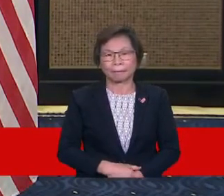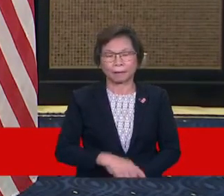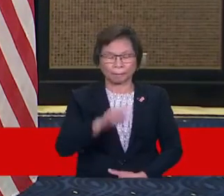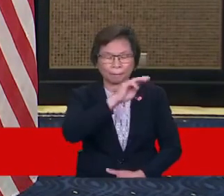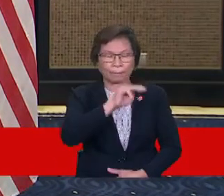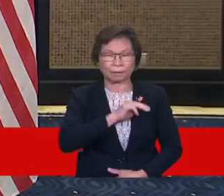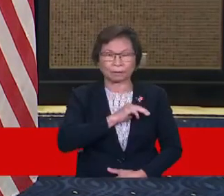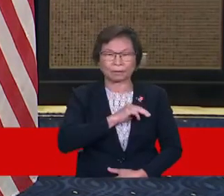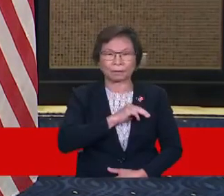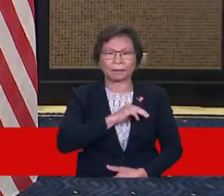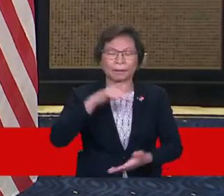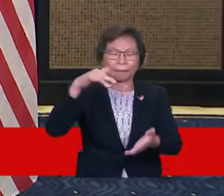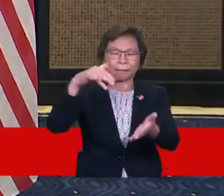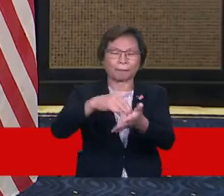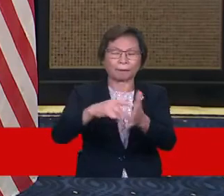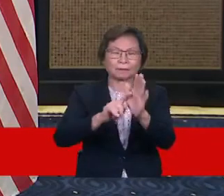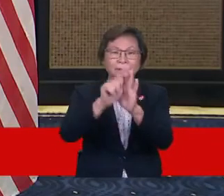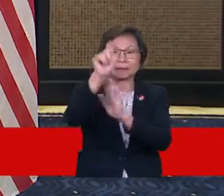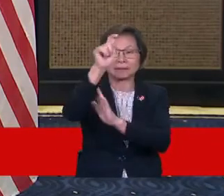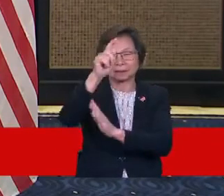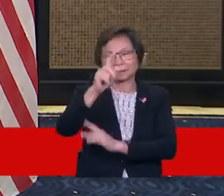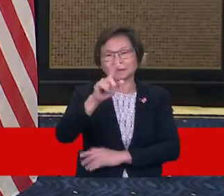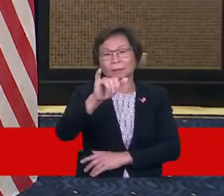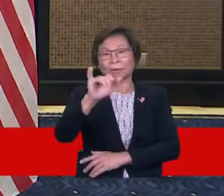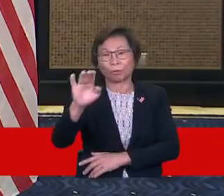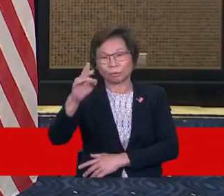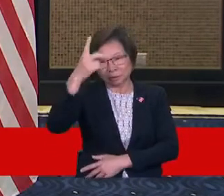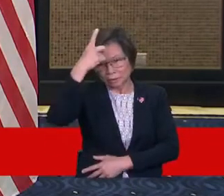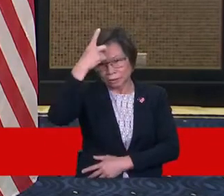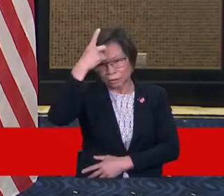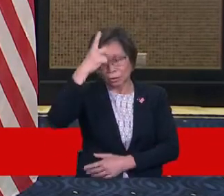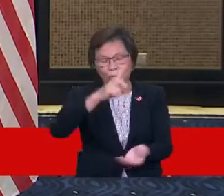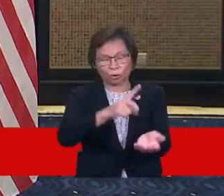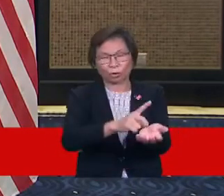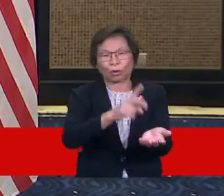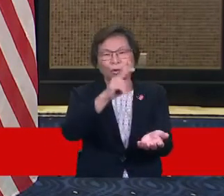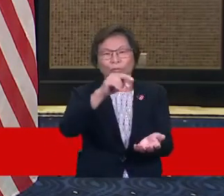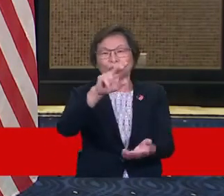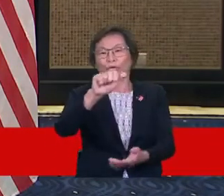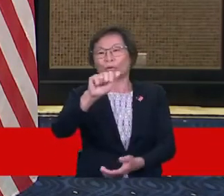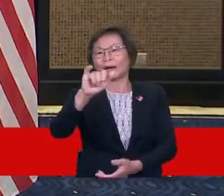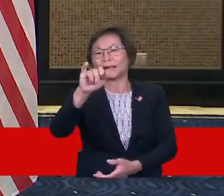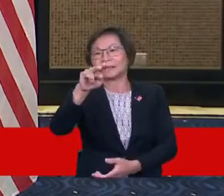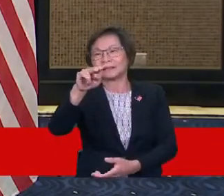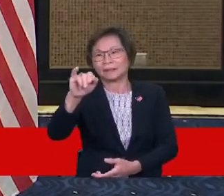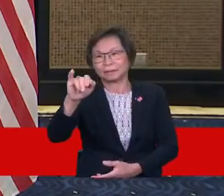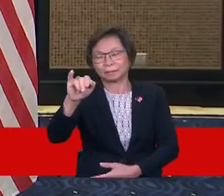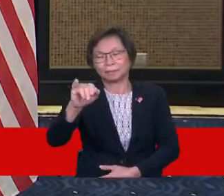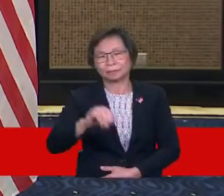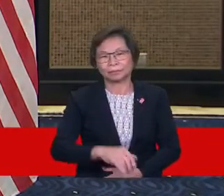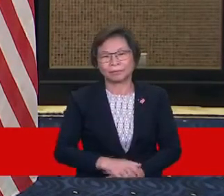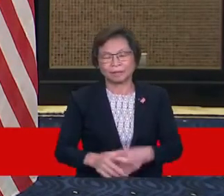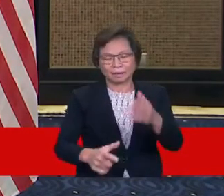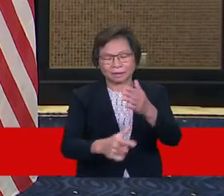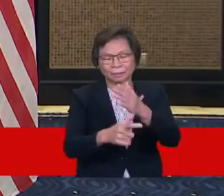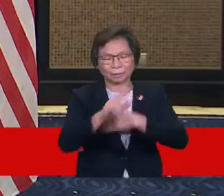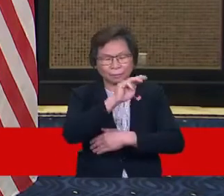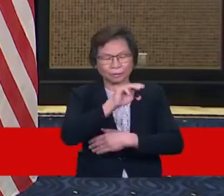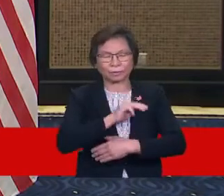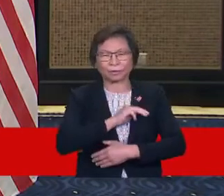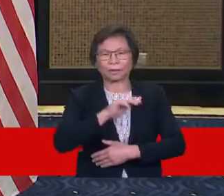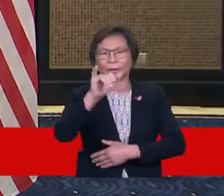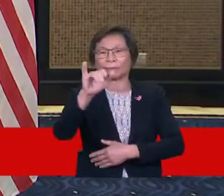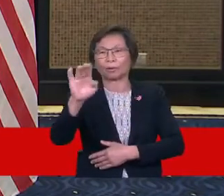Hai menteri pengajaran tinggi yang hormat Datuk Dr Nuraini binti Ahmad timbalan menteri